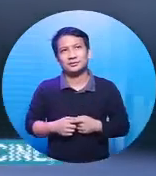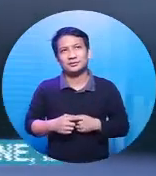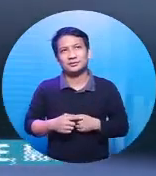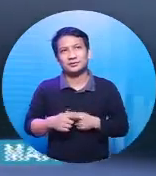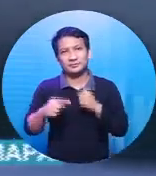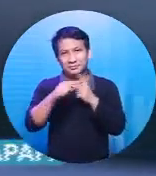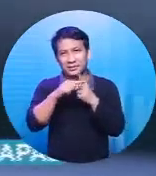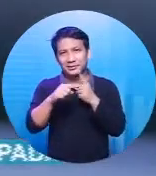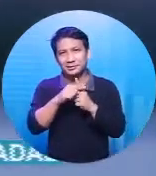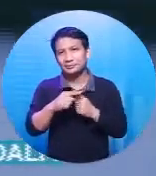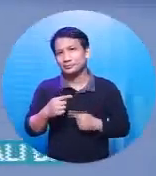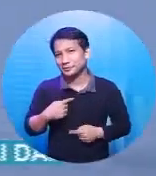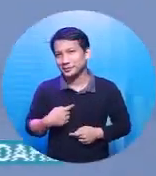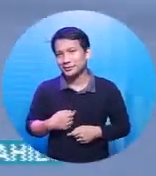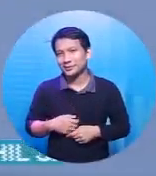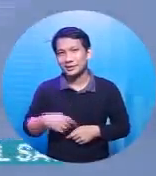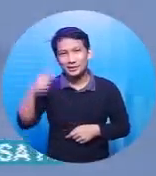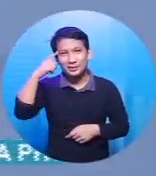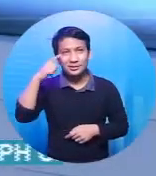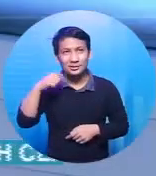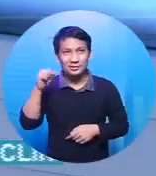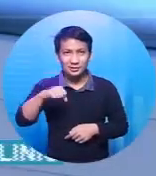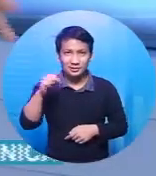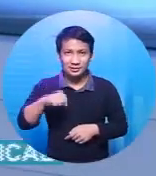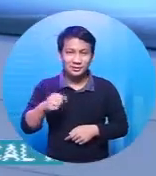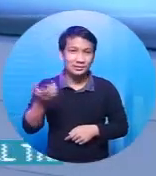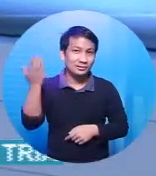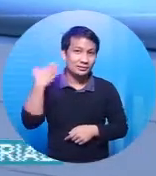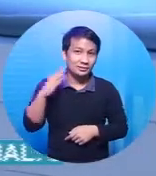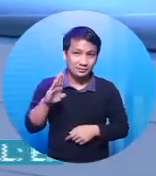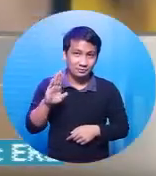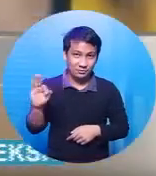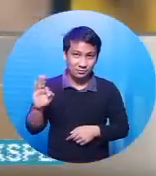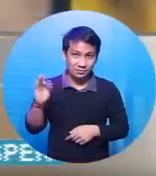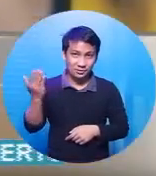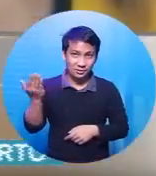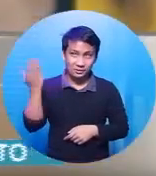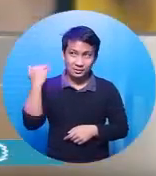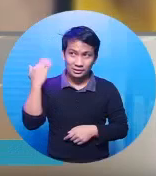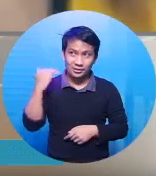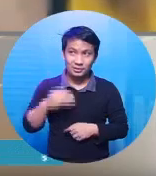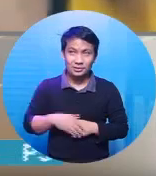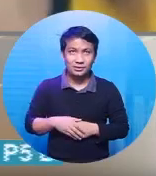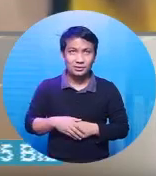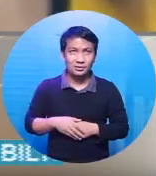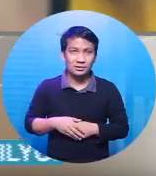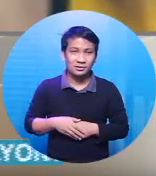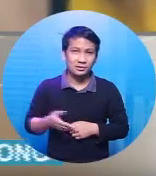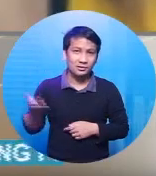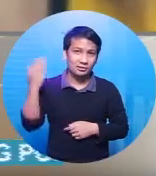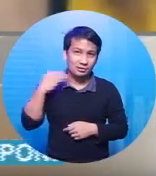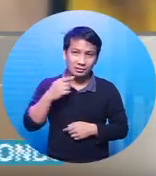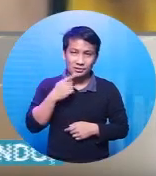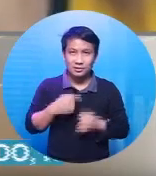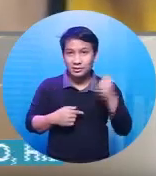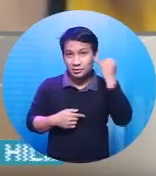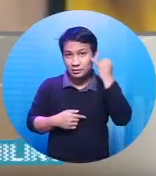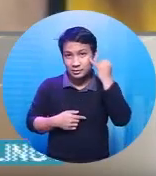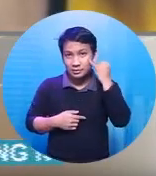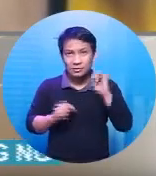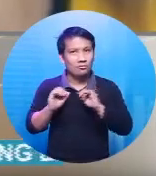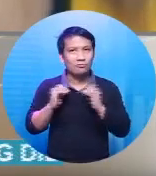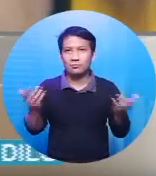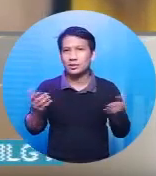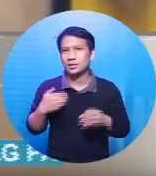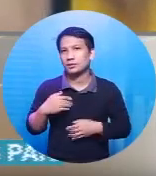konti. Jasmine, meron ka bang mga naging boyfriend? Noong kami po ni Jeric, siya lang po